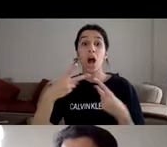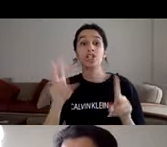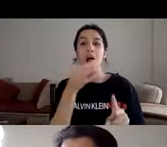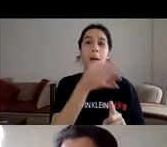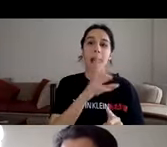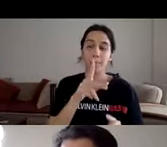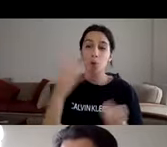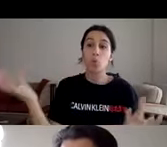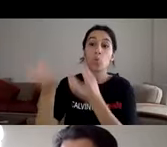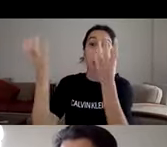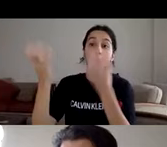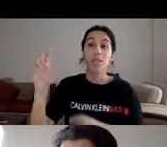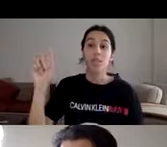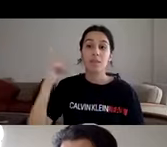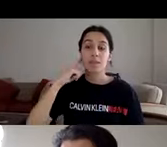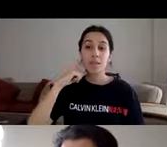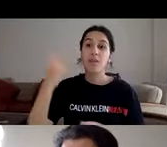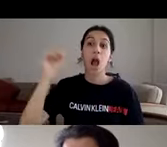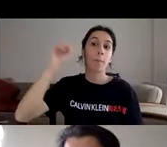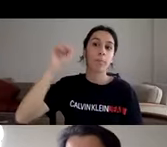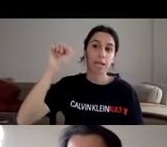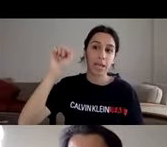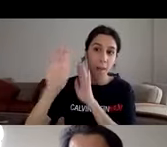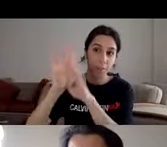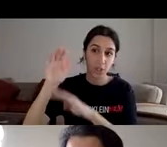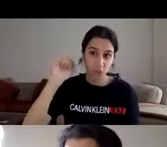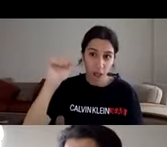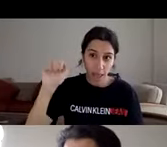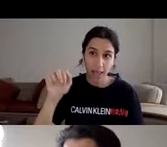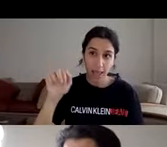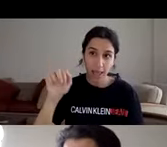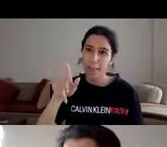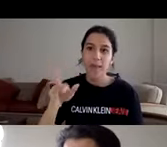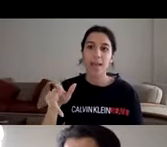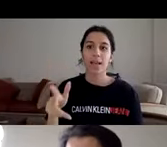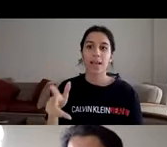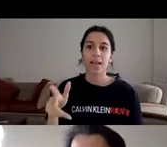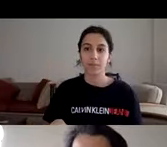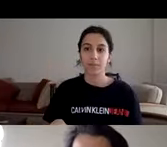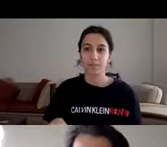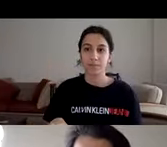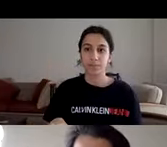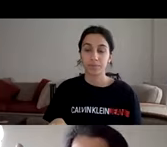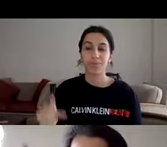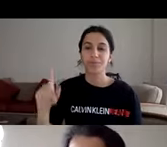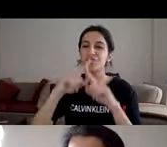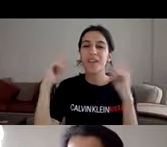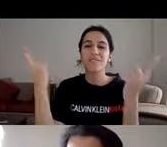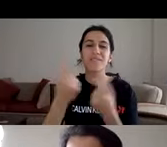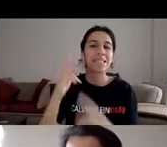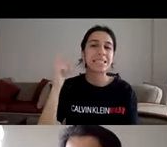duman alarmı çalıyor, kapı çaldı gibi bütün böyle çevresel